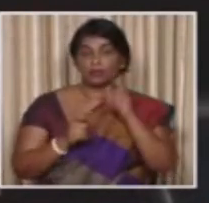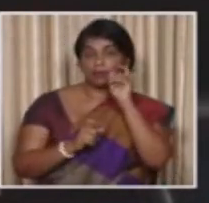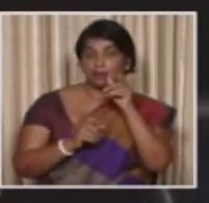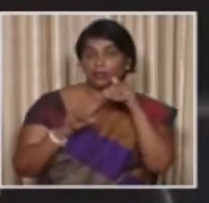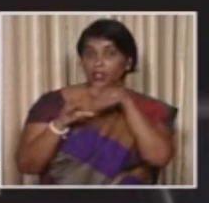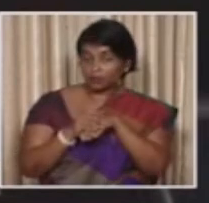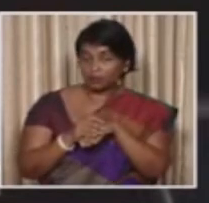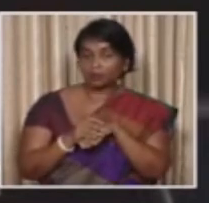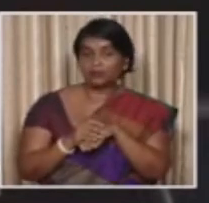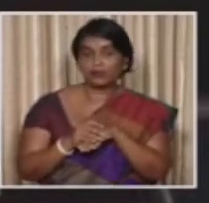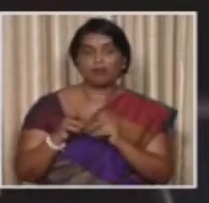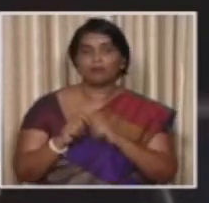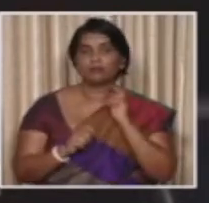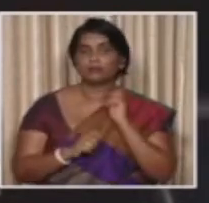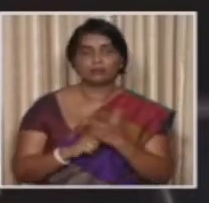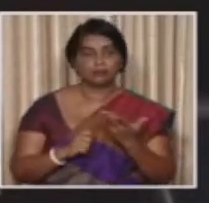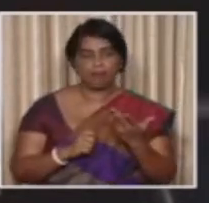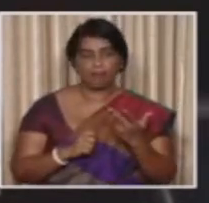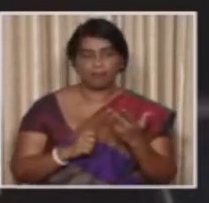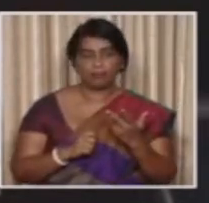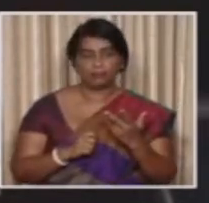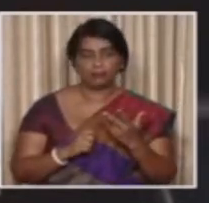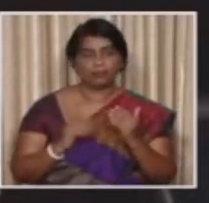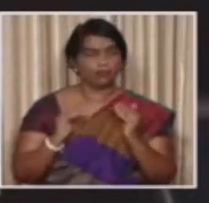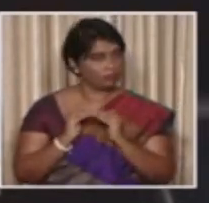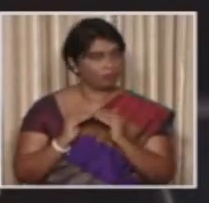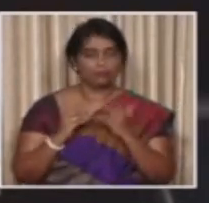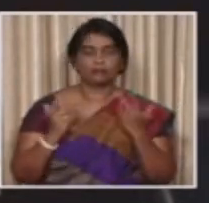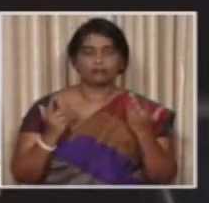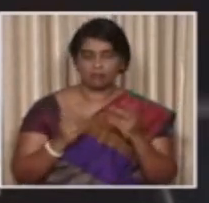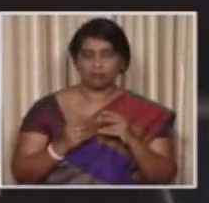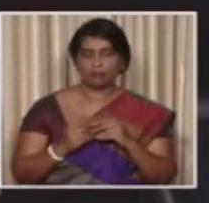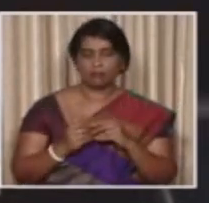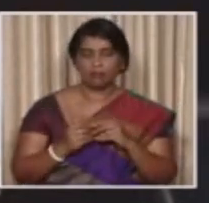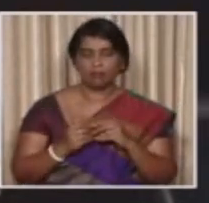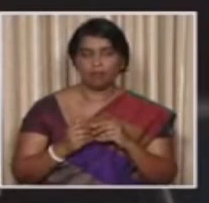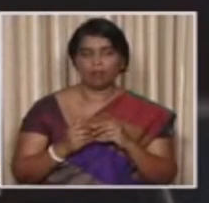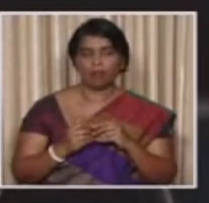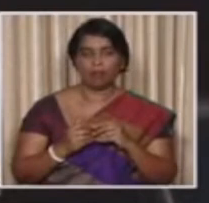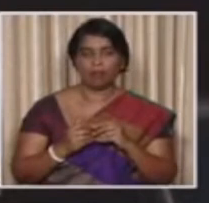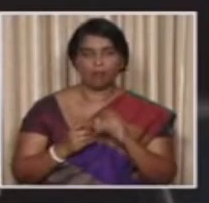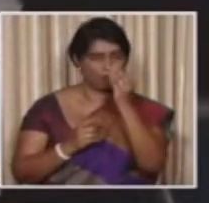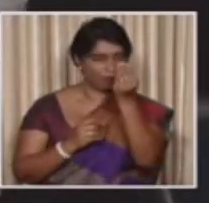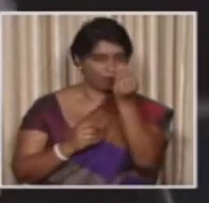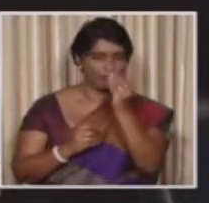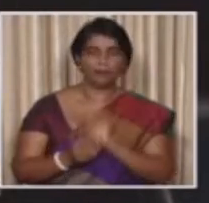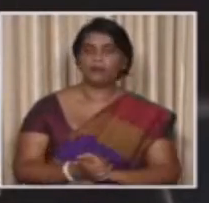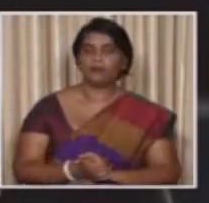ගන්න කෙනාට කිසිදු දීමනාවක් නැහැ. ඒක සාධාරණ නැහැ. Please wind up. දෛකක විනාඩියක් දෙන්න